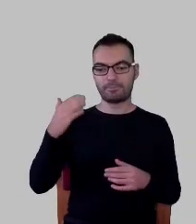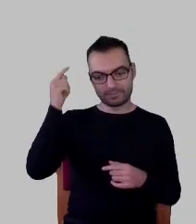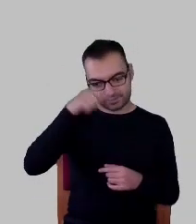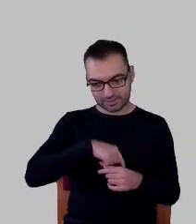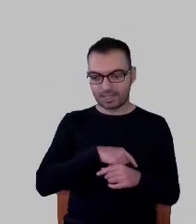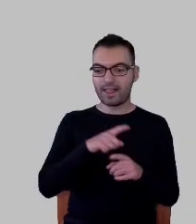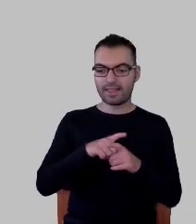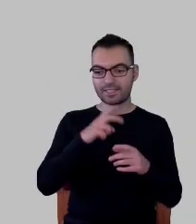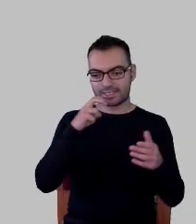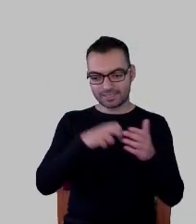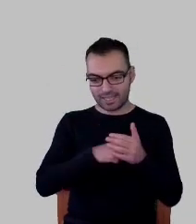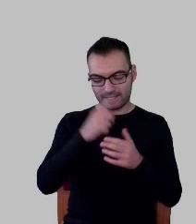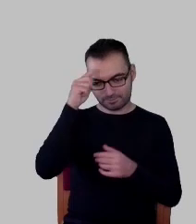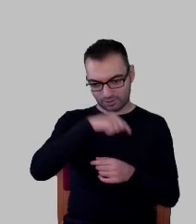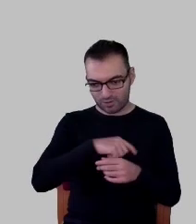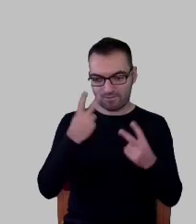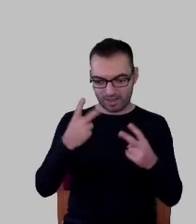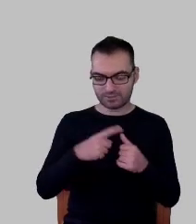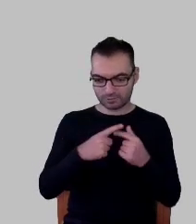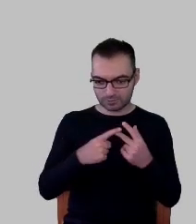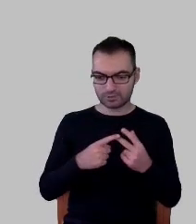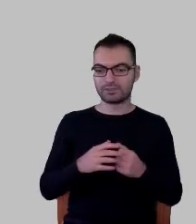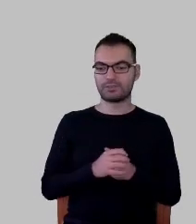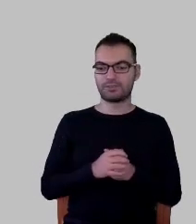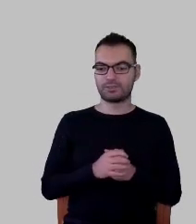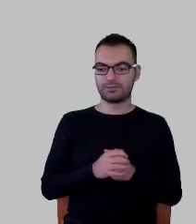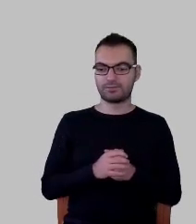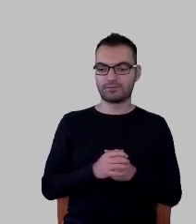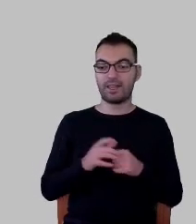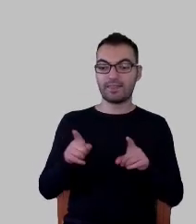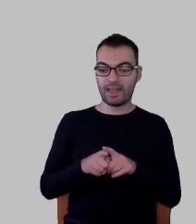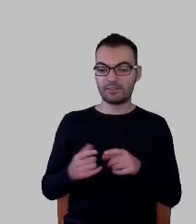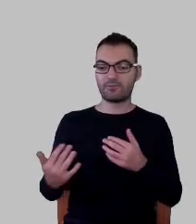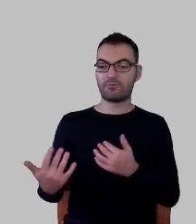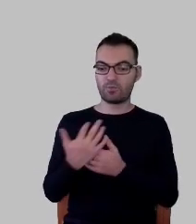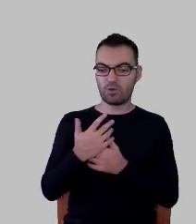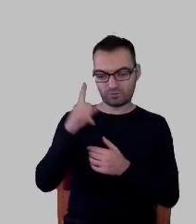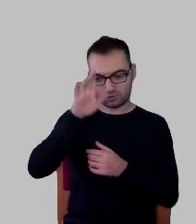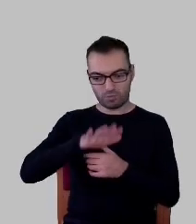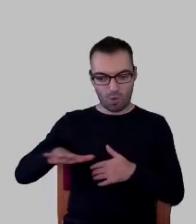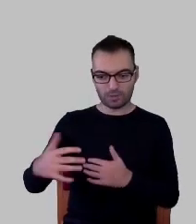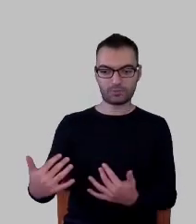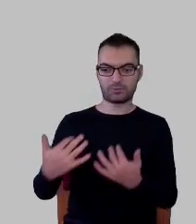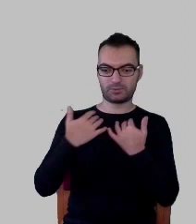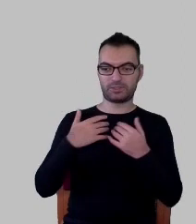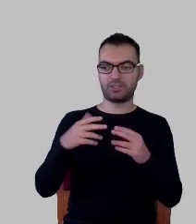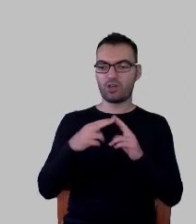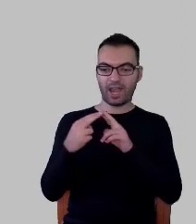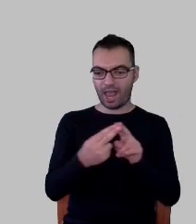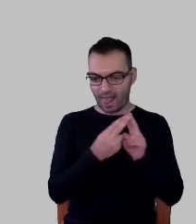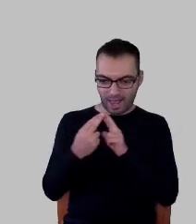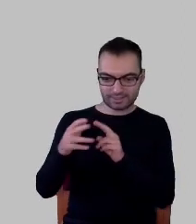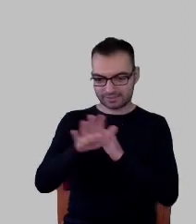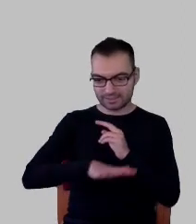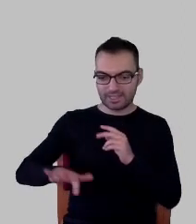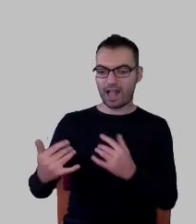ale cechy psychologiczne, ale także to oddziaływanie społeczne i wpływ środowiska na